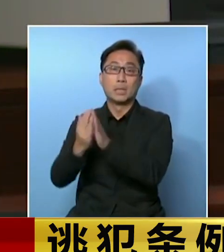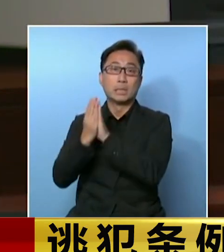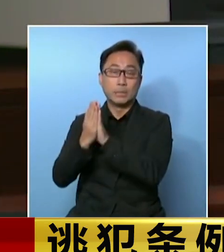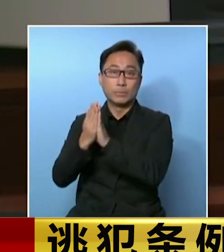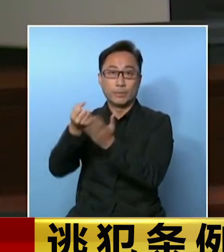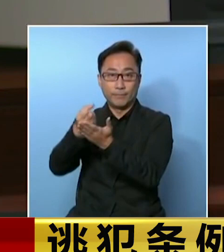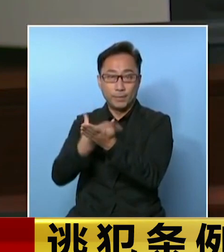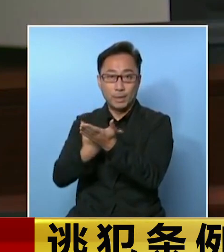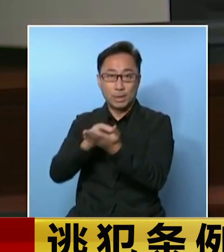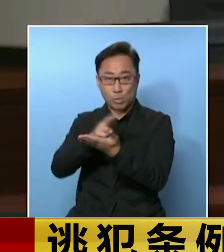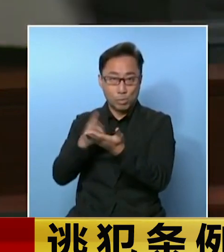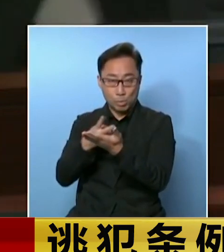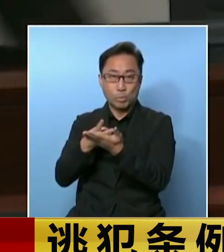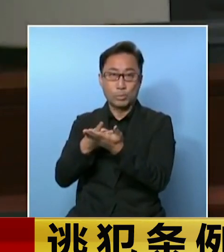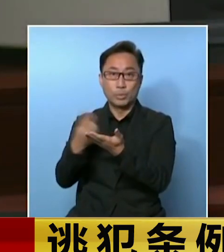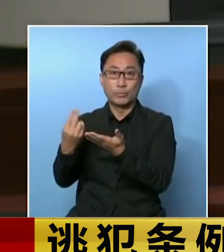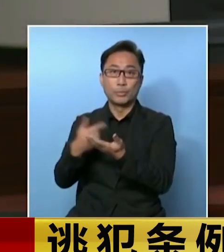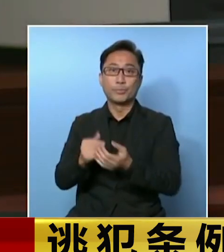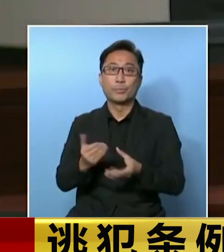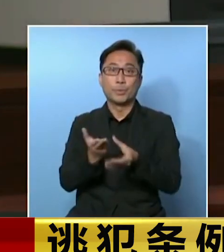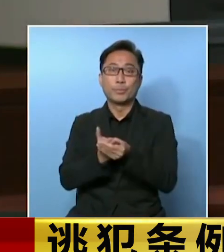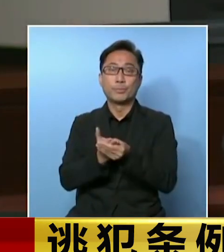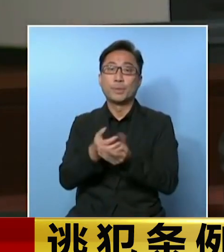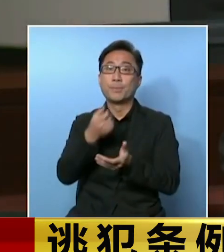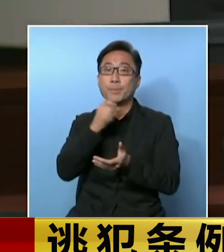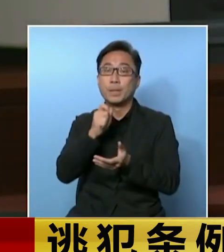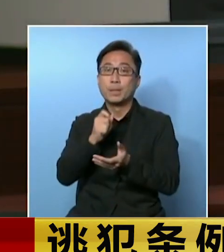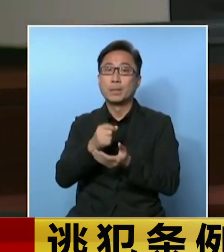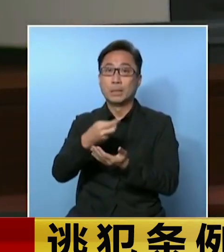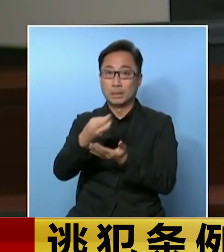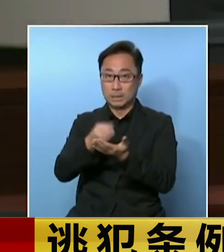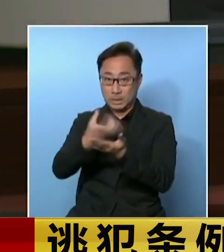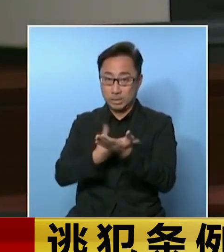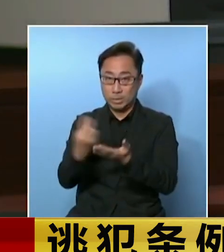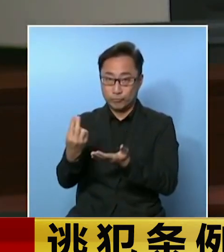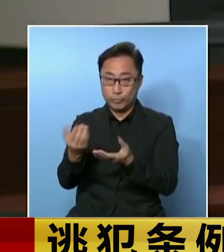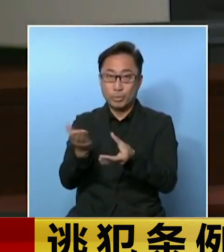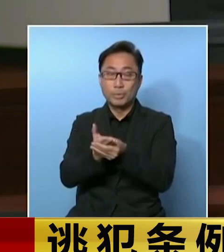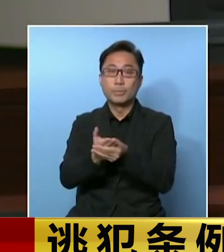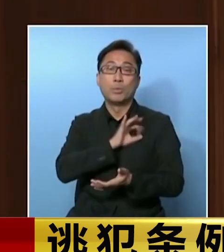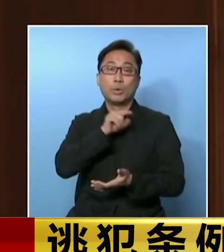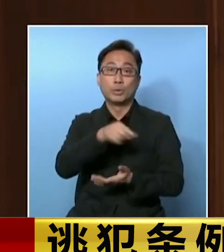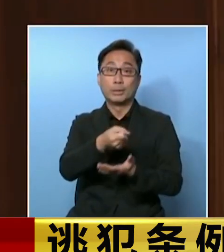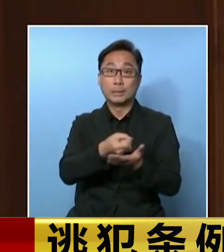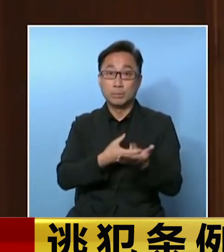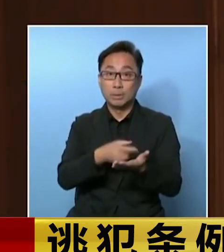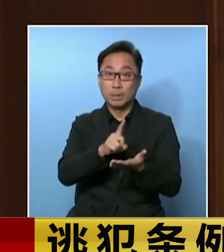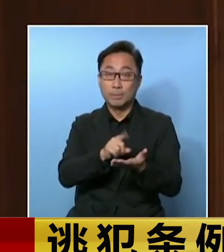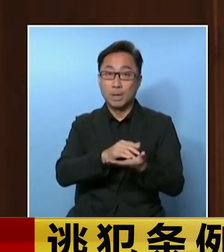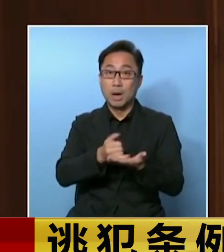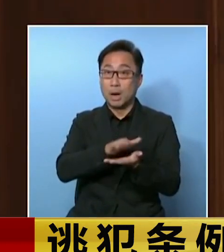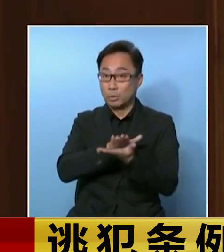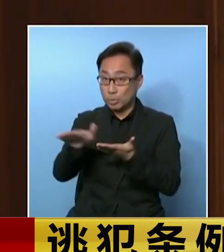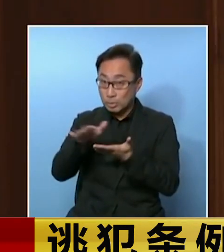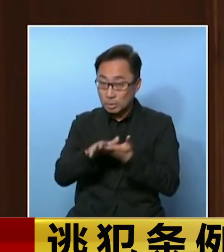订工作的立场，他今天在立法会宣布撤回逃犯条例修订案。李家超指出，政府今年二月提出修订